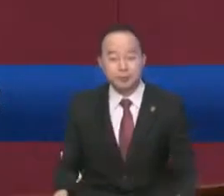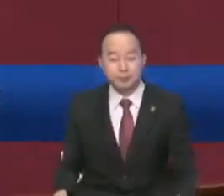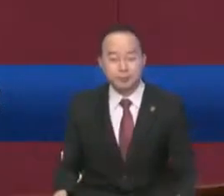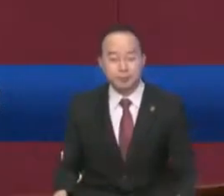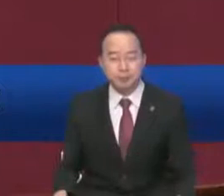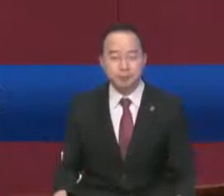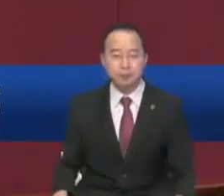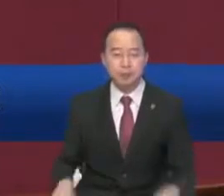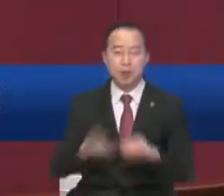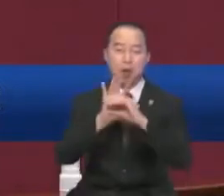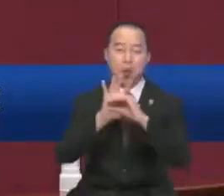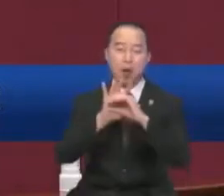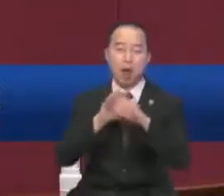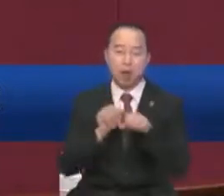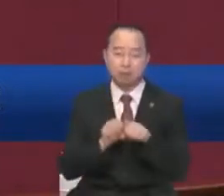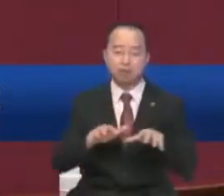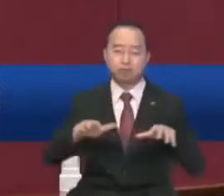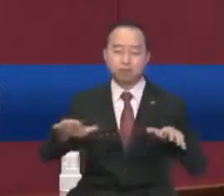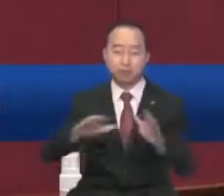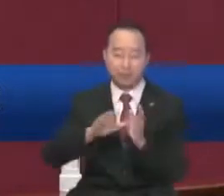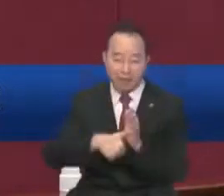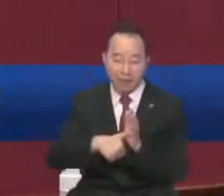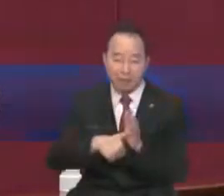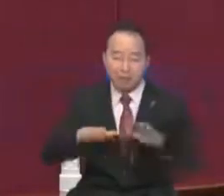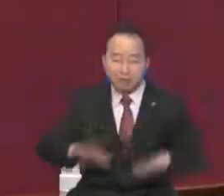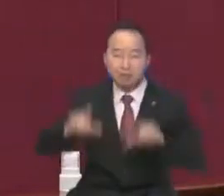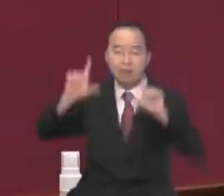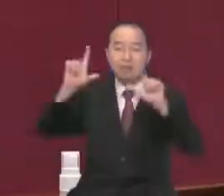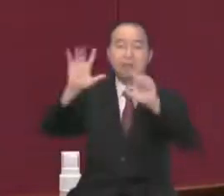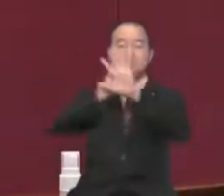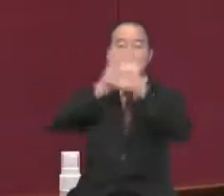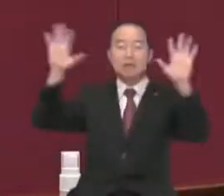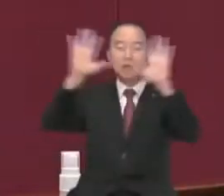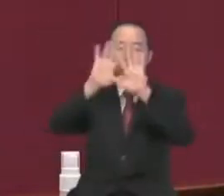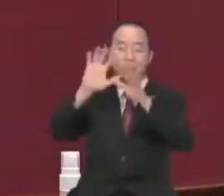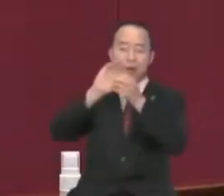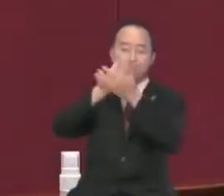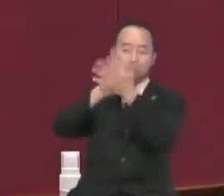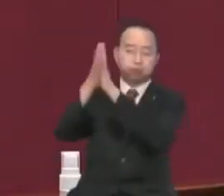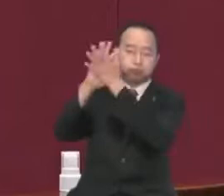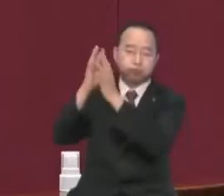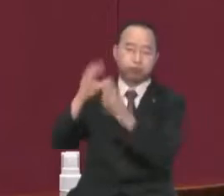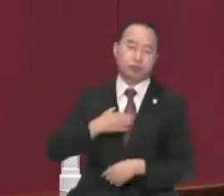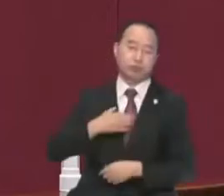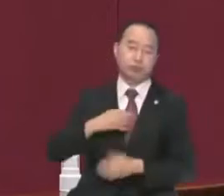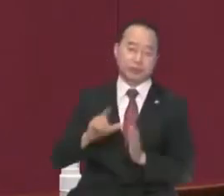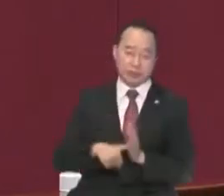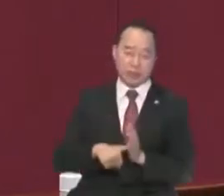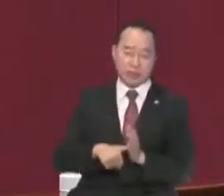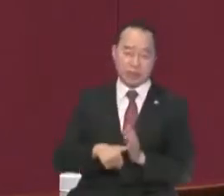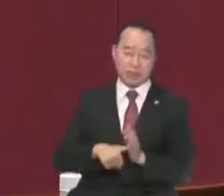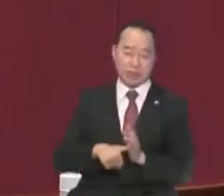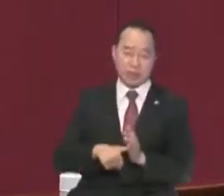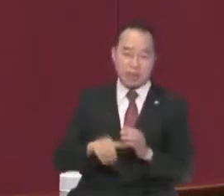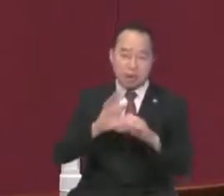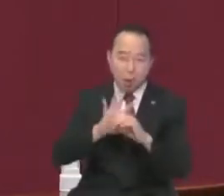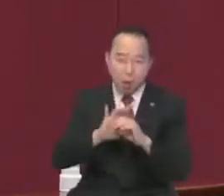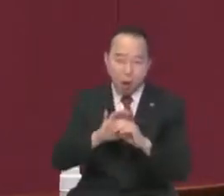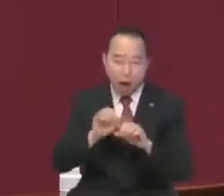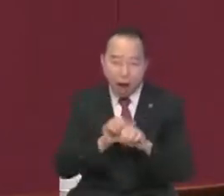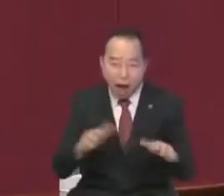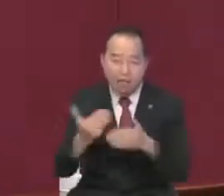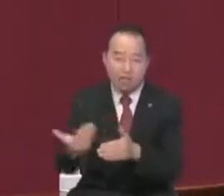코로나 시대, 기후위기 시대입니다. 적어도 코로나 이전의 일상으로 돌아가는 포스트 코로나 시대는